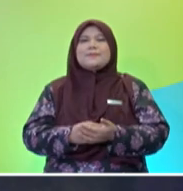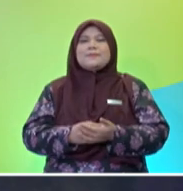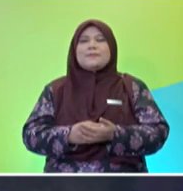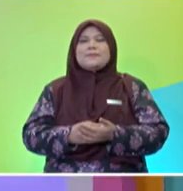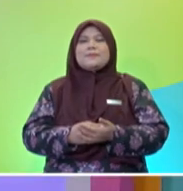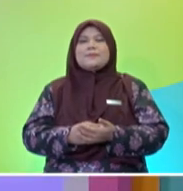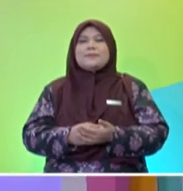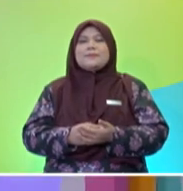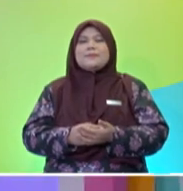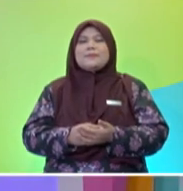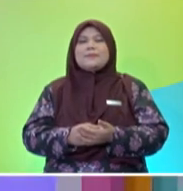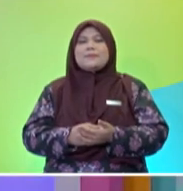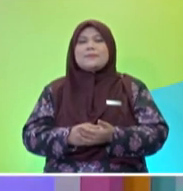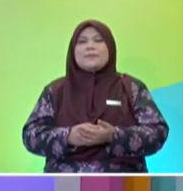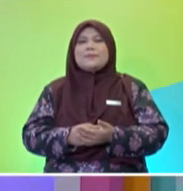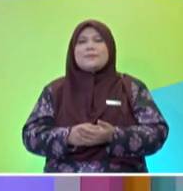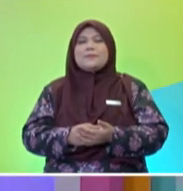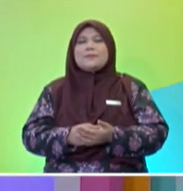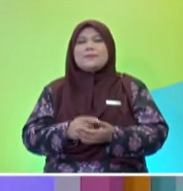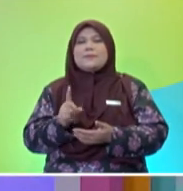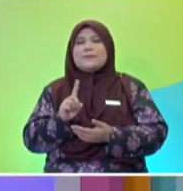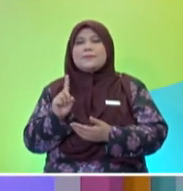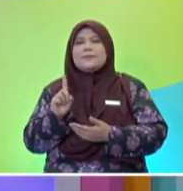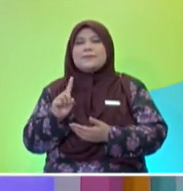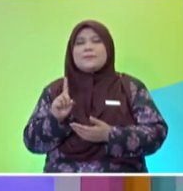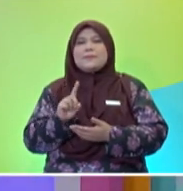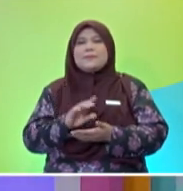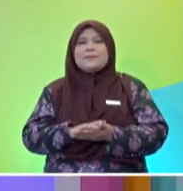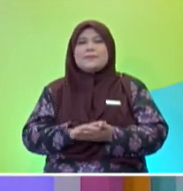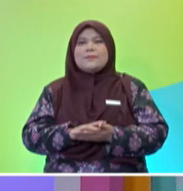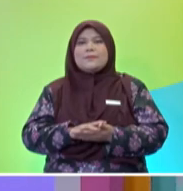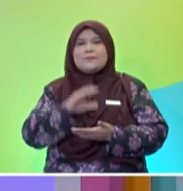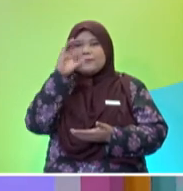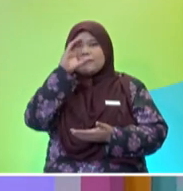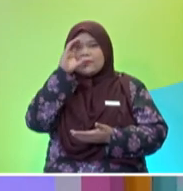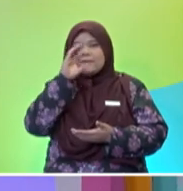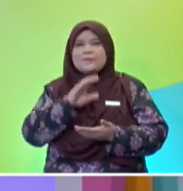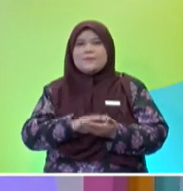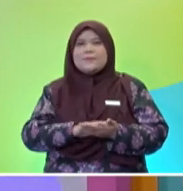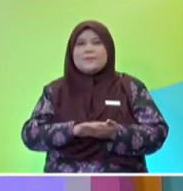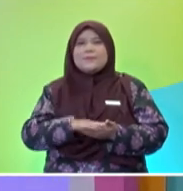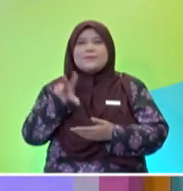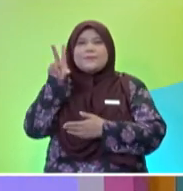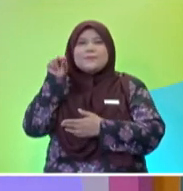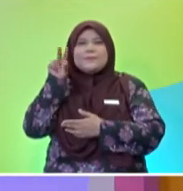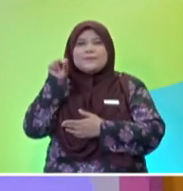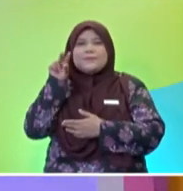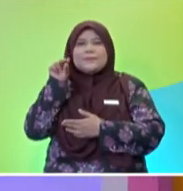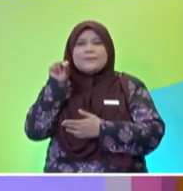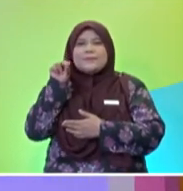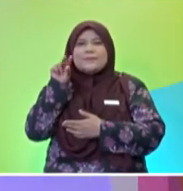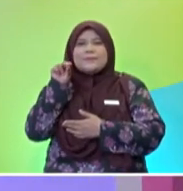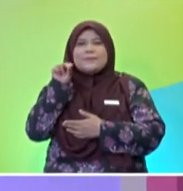sama-sama ini Iyalah haiwanya bernama itik Oke